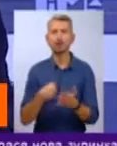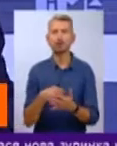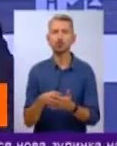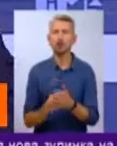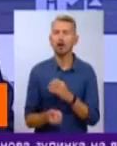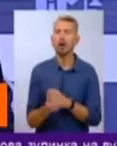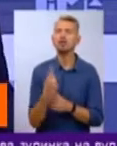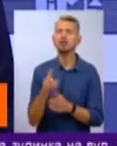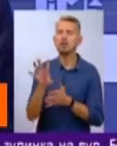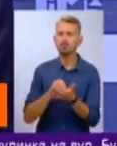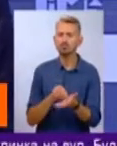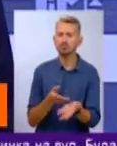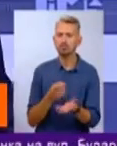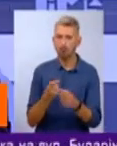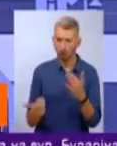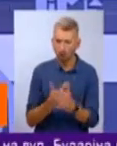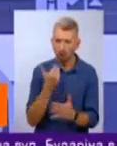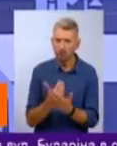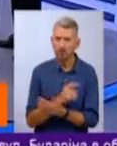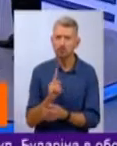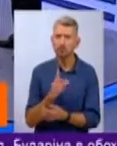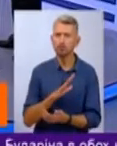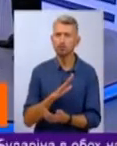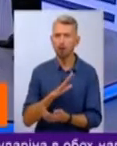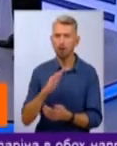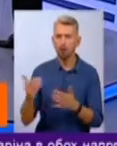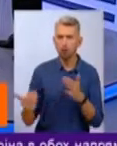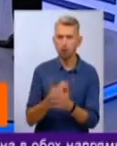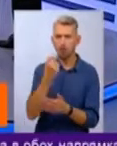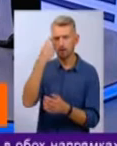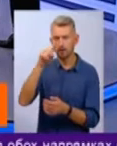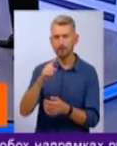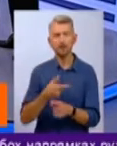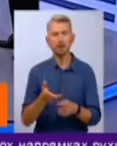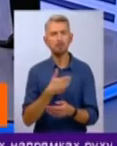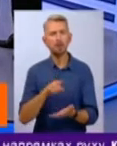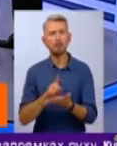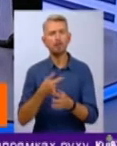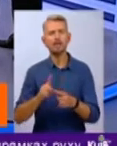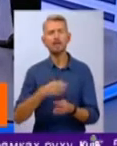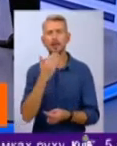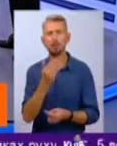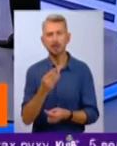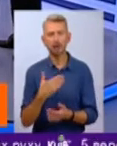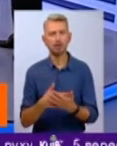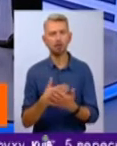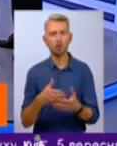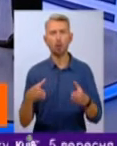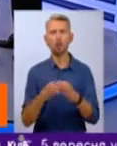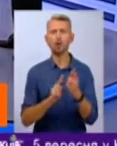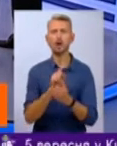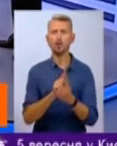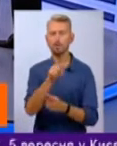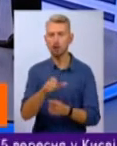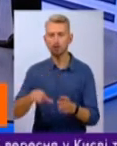Звідки взяли цю модель? Це новшество якесь українське, це новація? Чи ну, це щось... Ми повинні це питати, наприклад, групу реформаторів